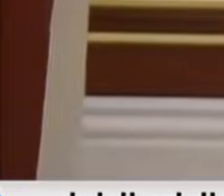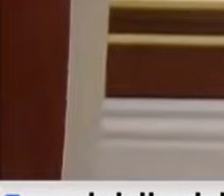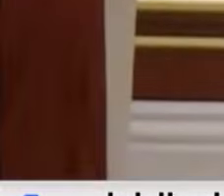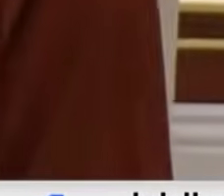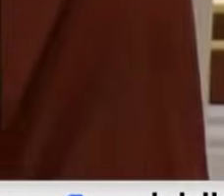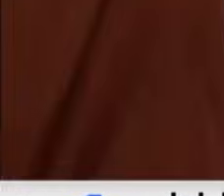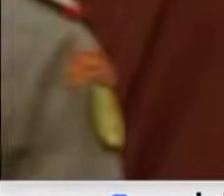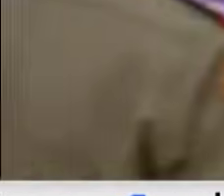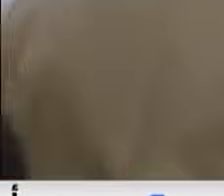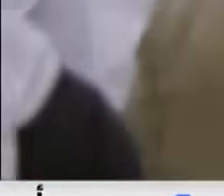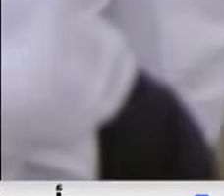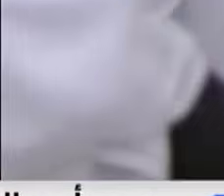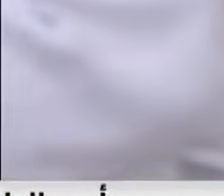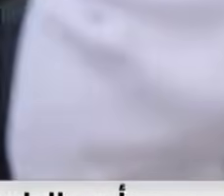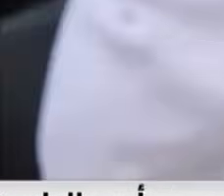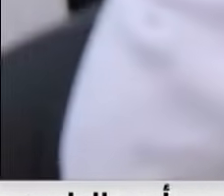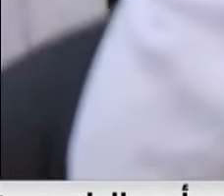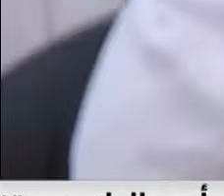الشقيقه